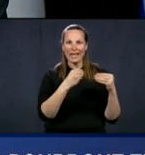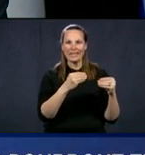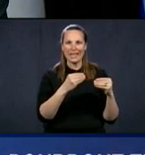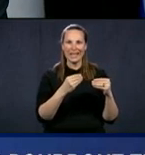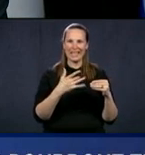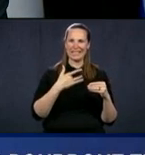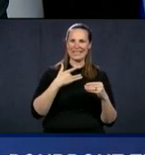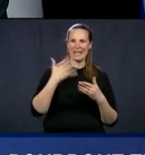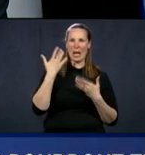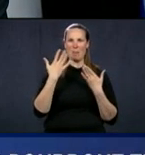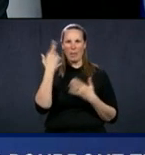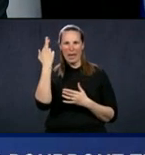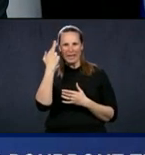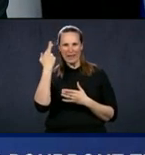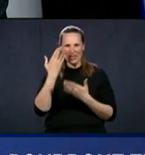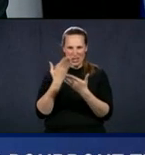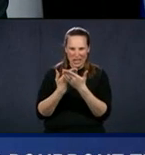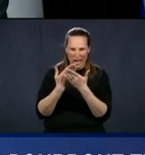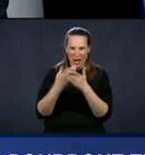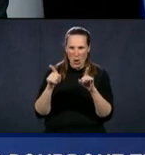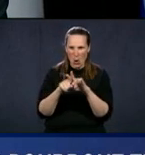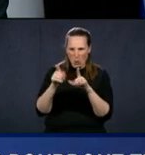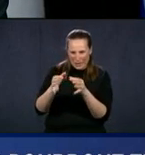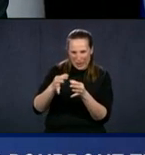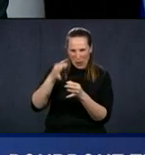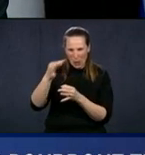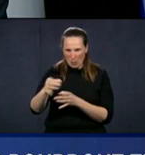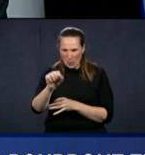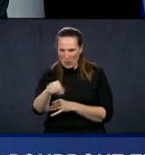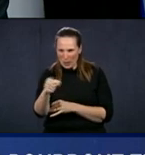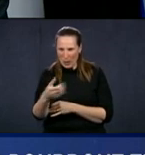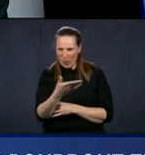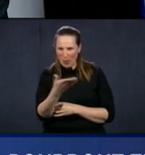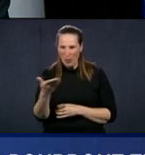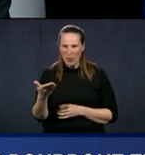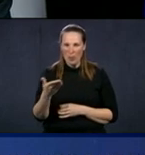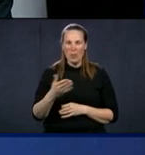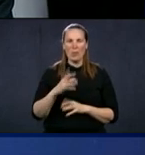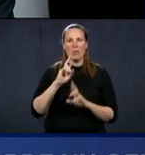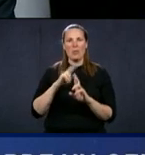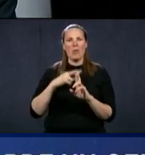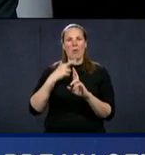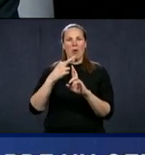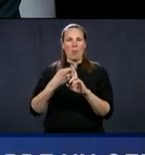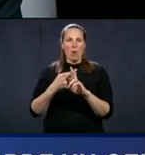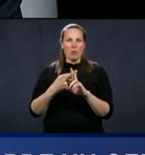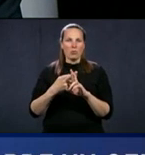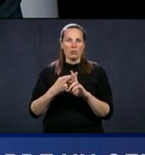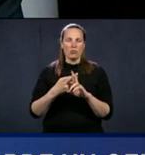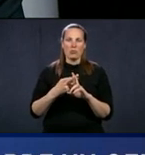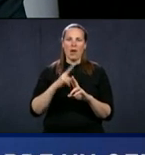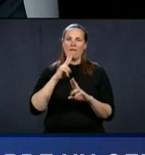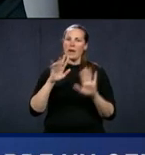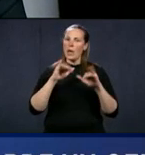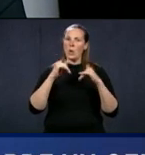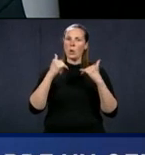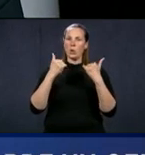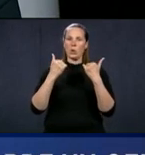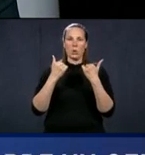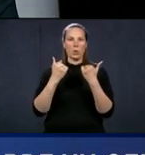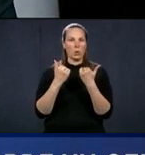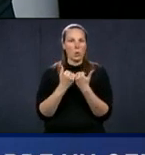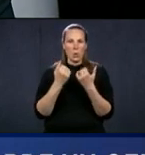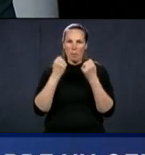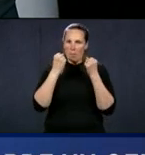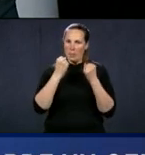régions montréalaises et quels facteurs seront déterminants pour prendre une décision? Écoutez, tous les scénarios sont à analyser. Il n'y a